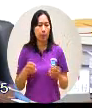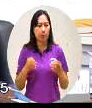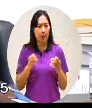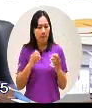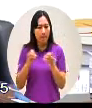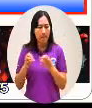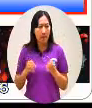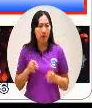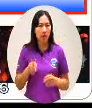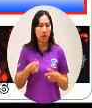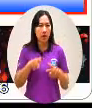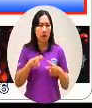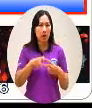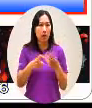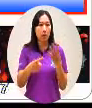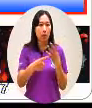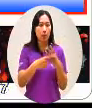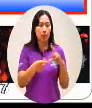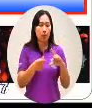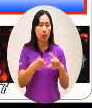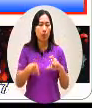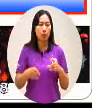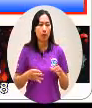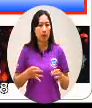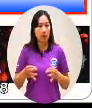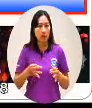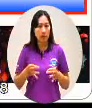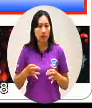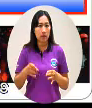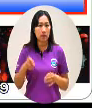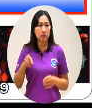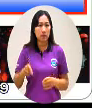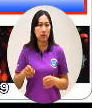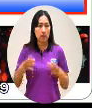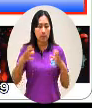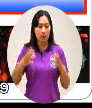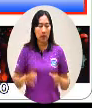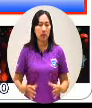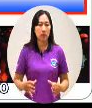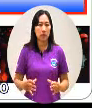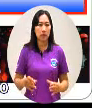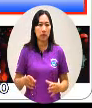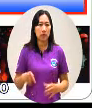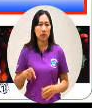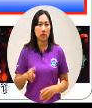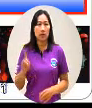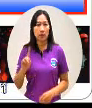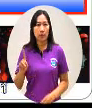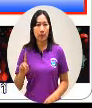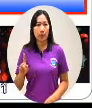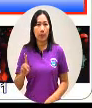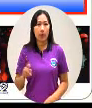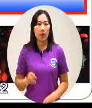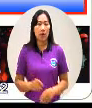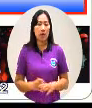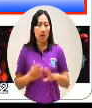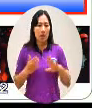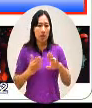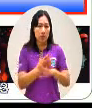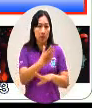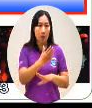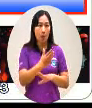内底吼。诶，这个厂商有来设置这个设备吼，啊有超建的部